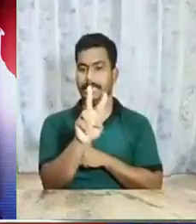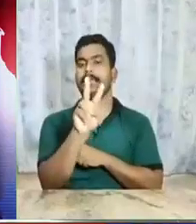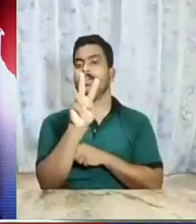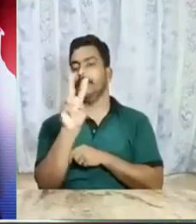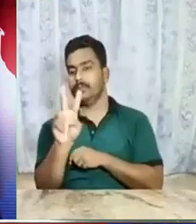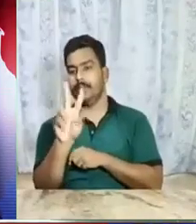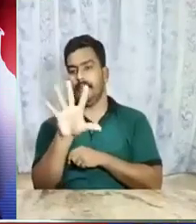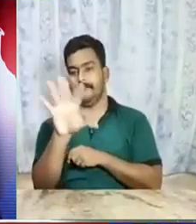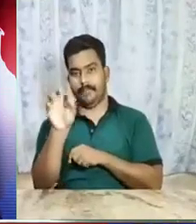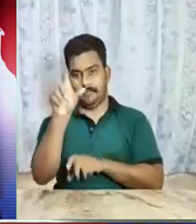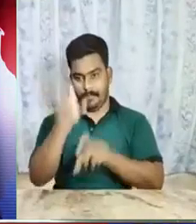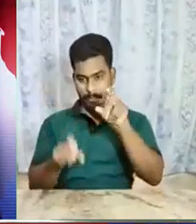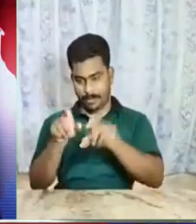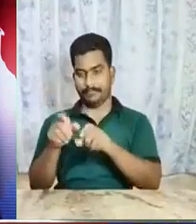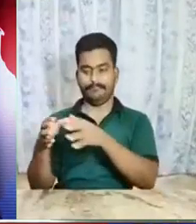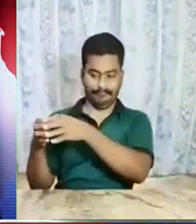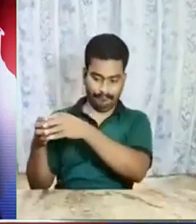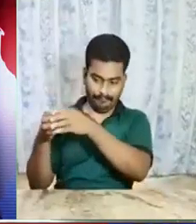വിവരങ്ങൾ